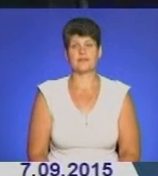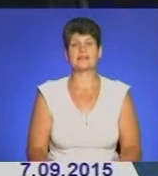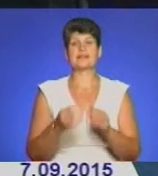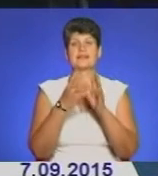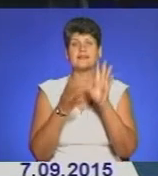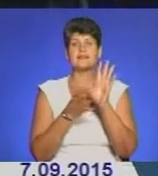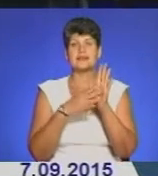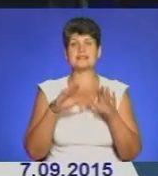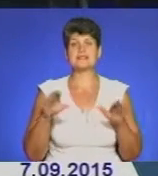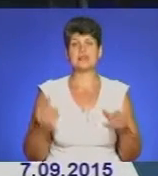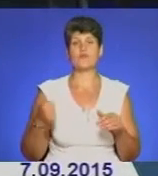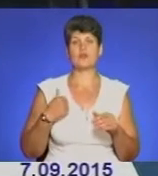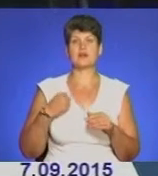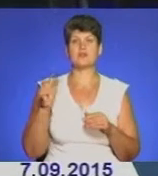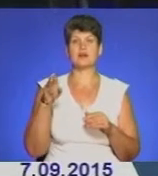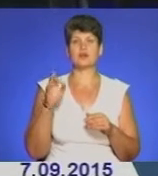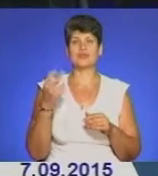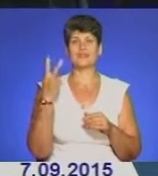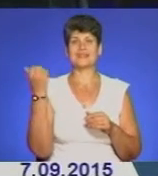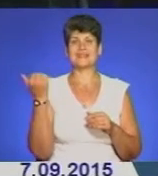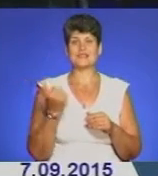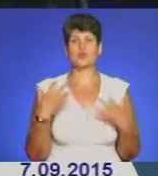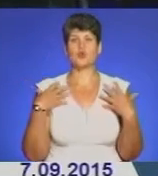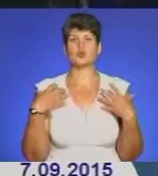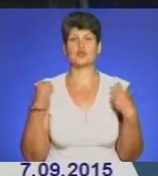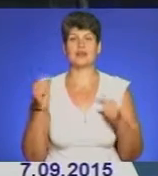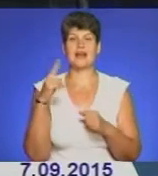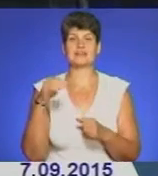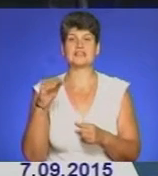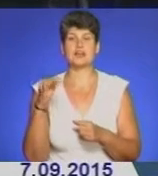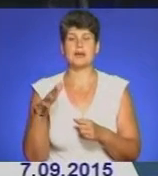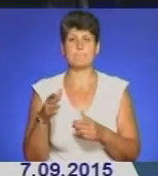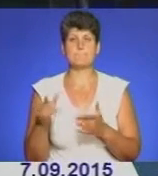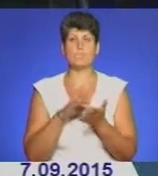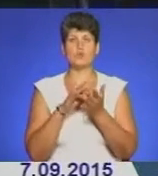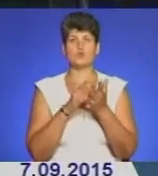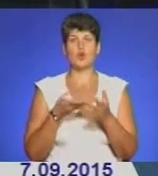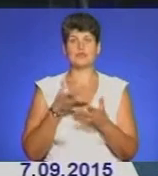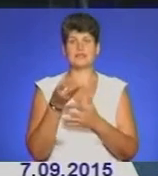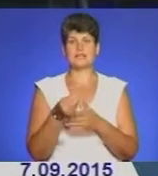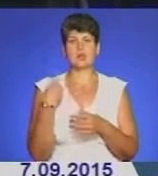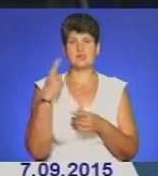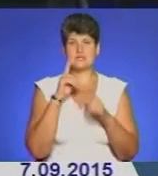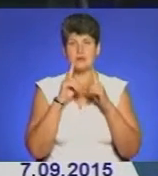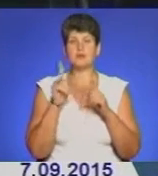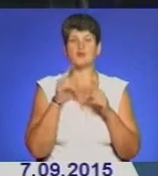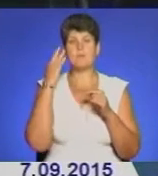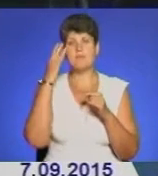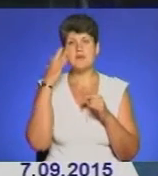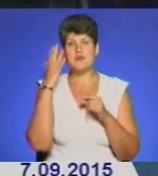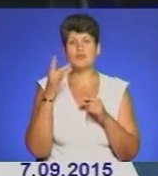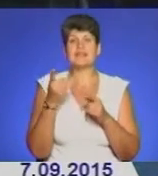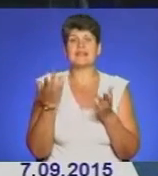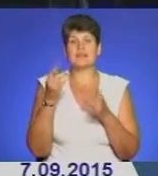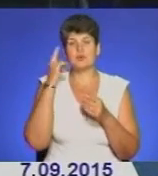19 дітей воїнів АТО з Тернополя два тижні оздоровлюватимуть в Аджарії. Подорож оплатила обласна рада. Про що мріють школярі і з якими думками